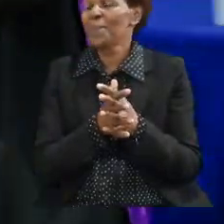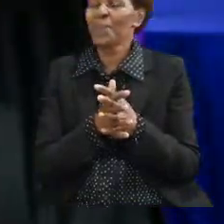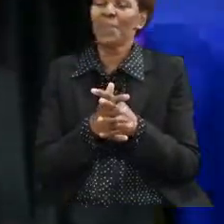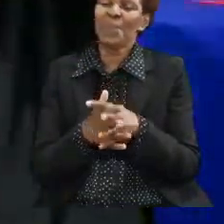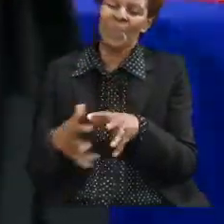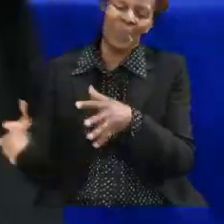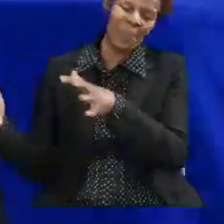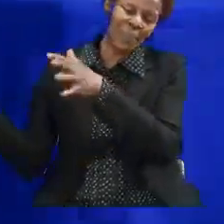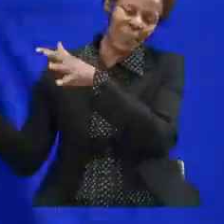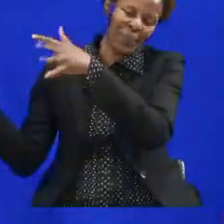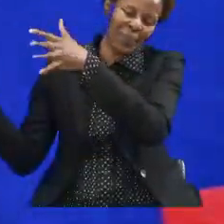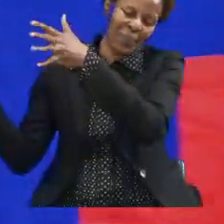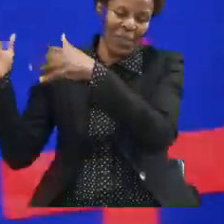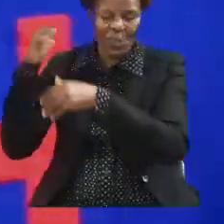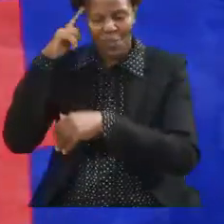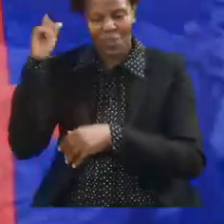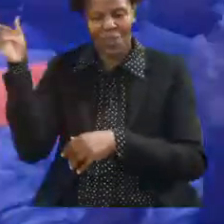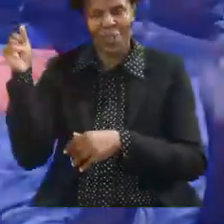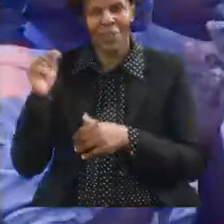Tomohotaruheruega.